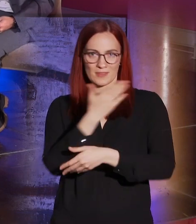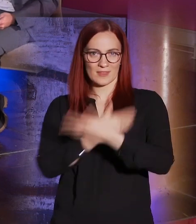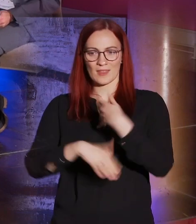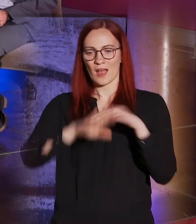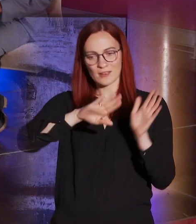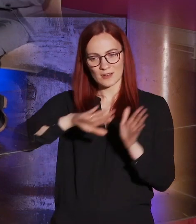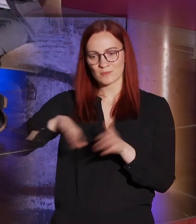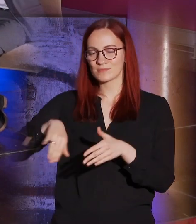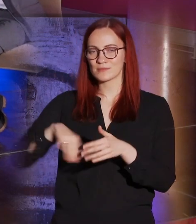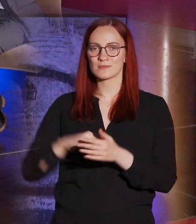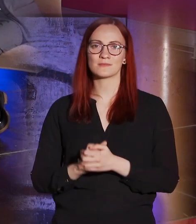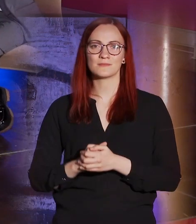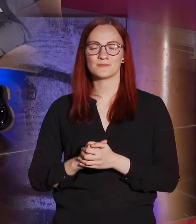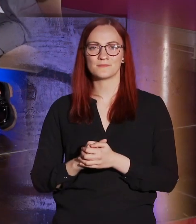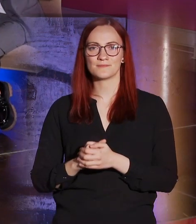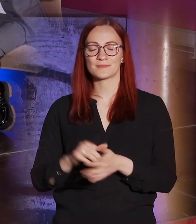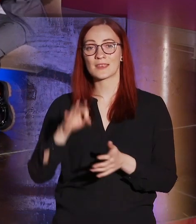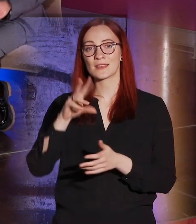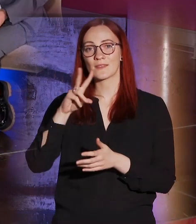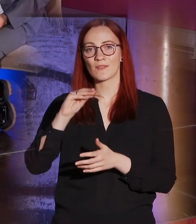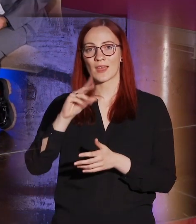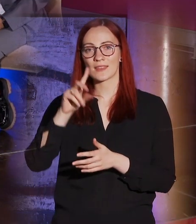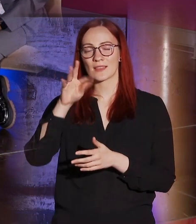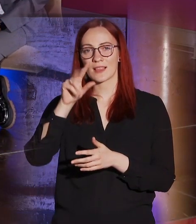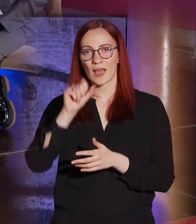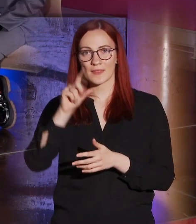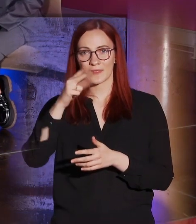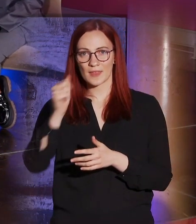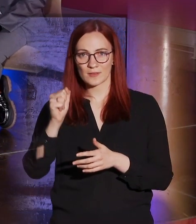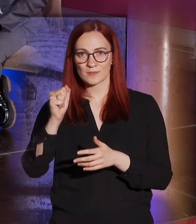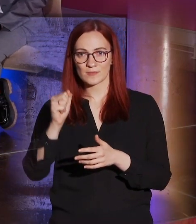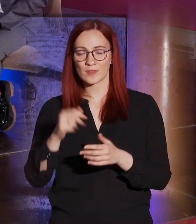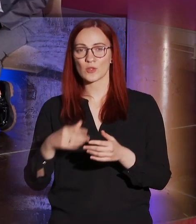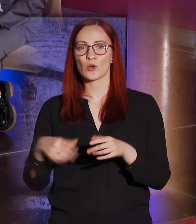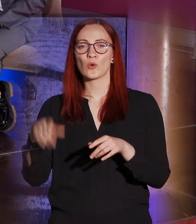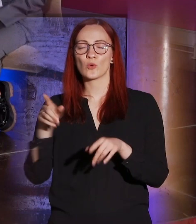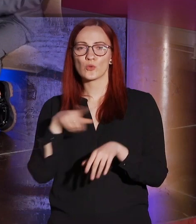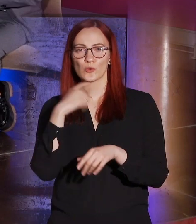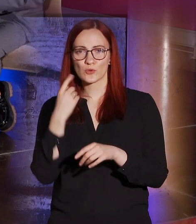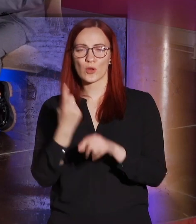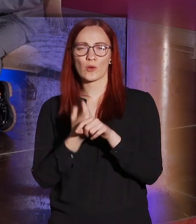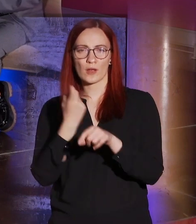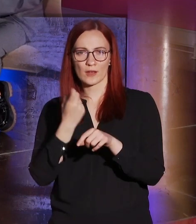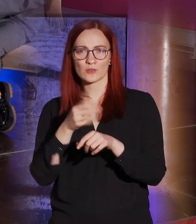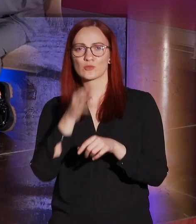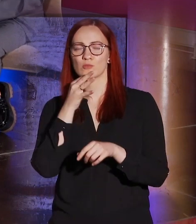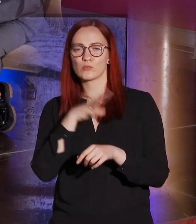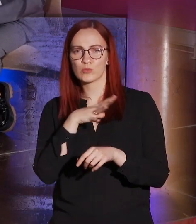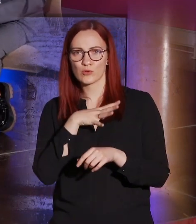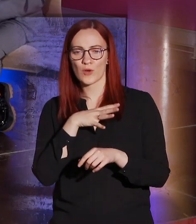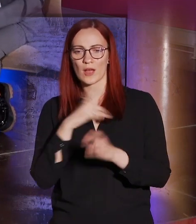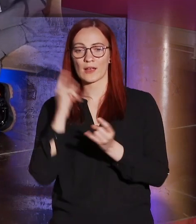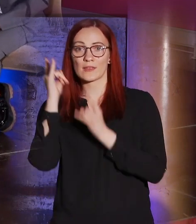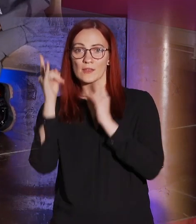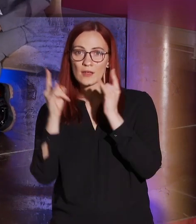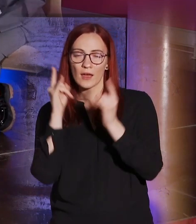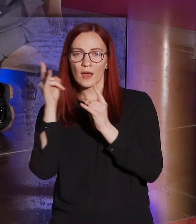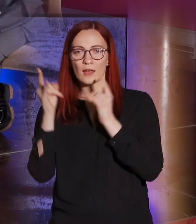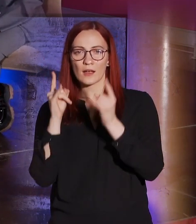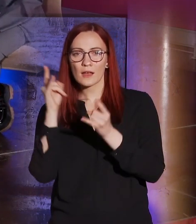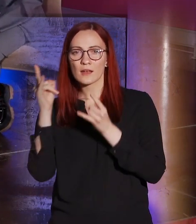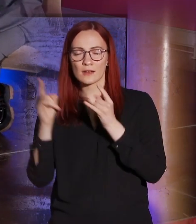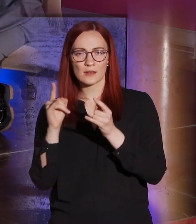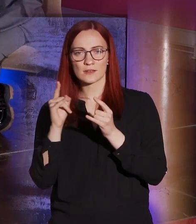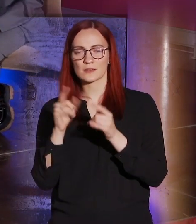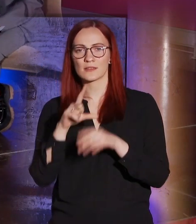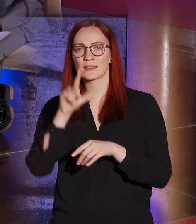Taip. Ir dabar, Svetlana, mes pokalbį jau kelis kartus paminėjom žodžius garsinės vaizdavimas ir jūs pati paminėjot ir Lina. Tai